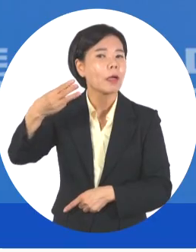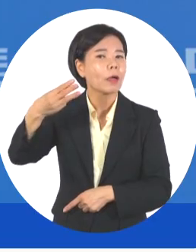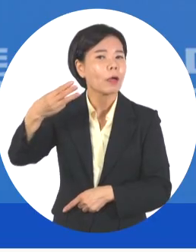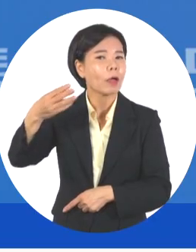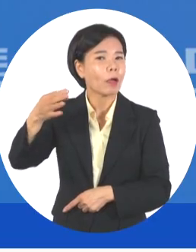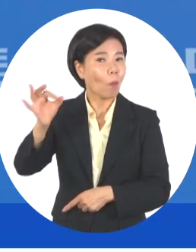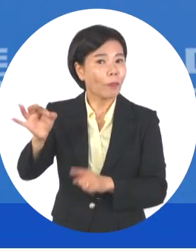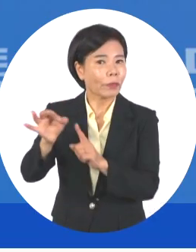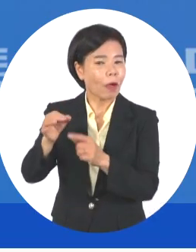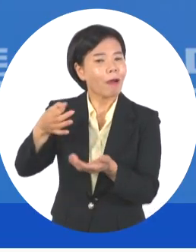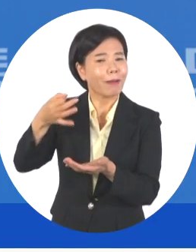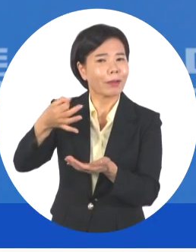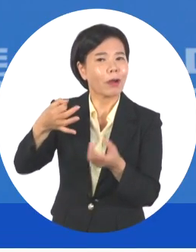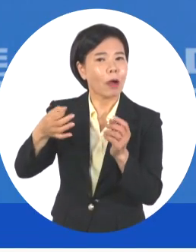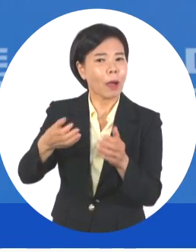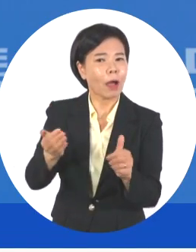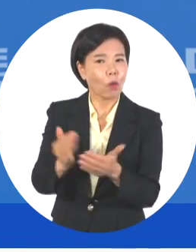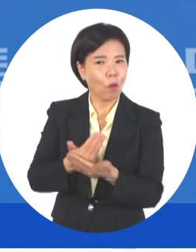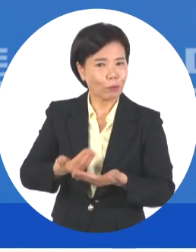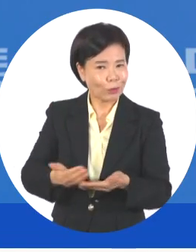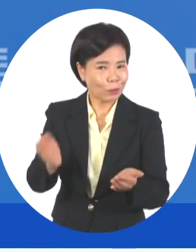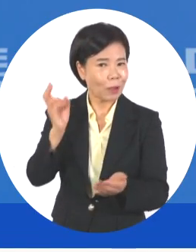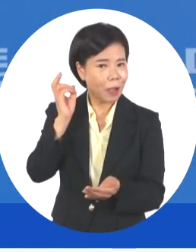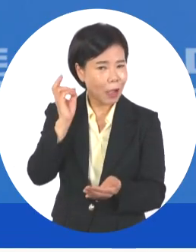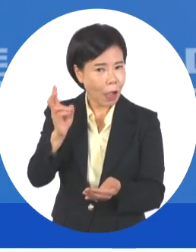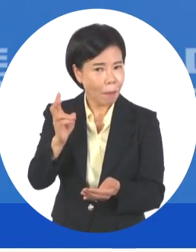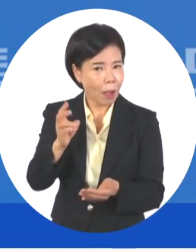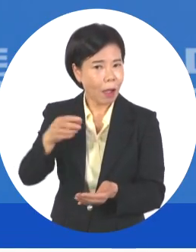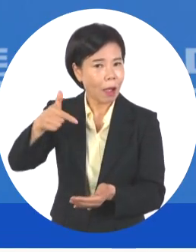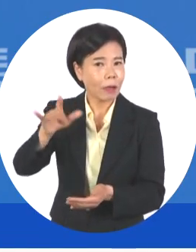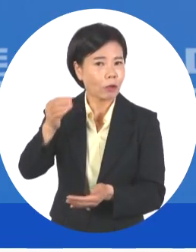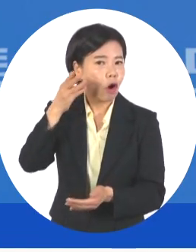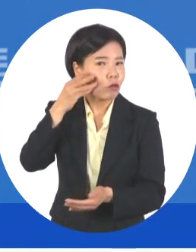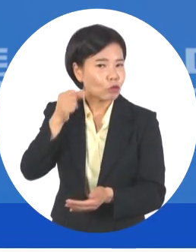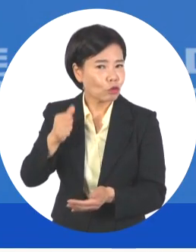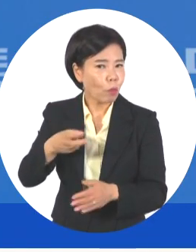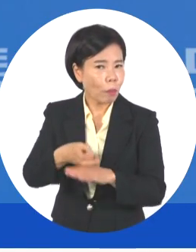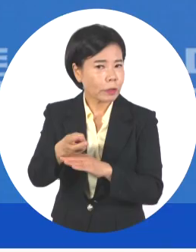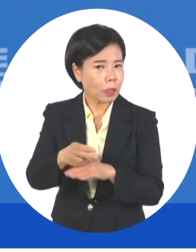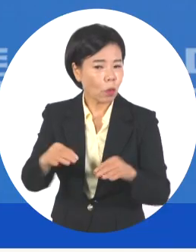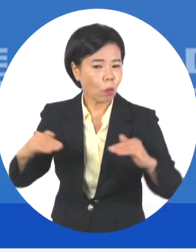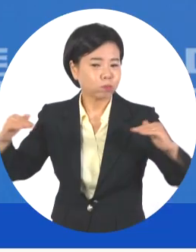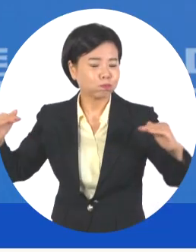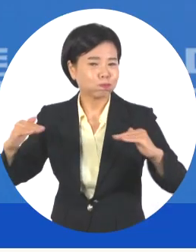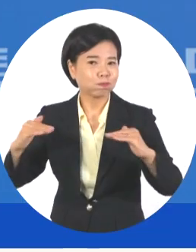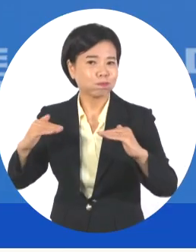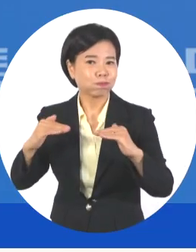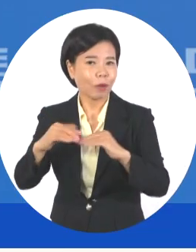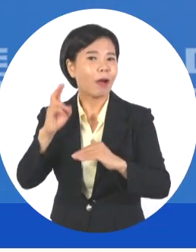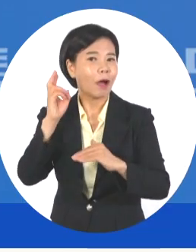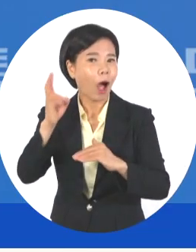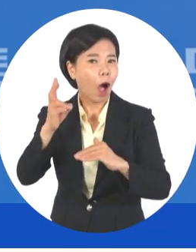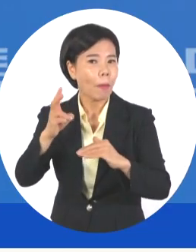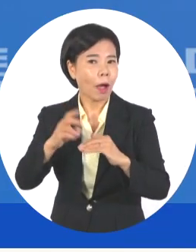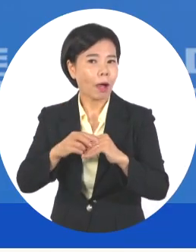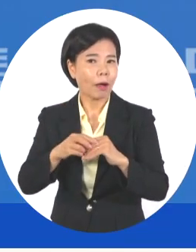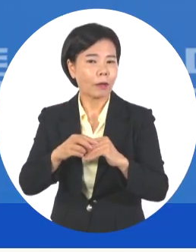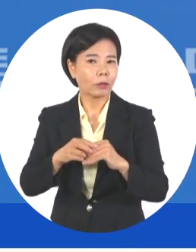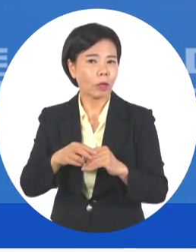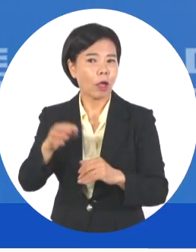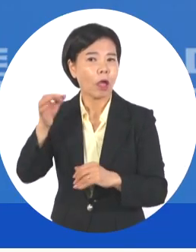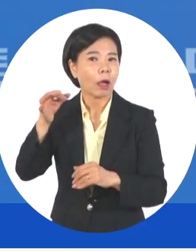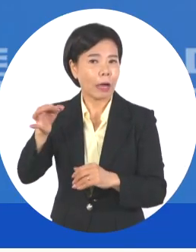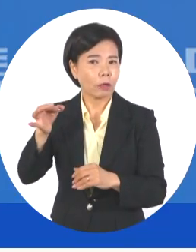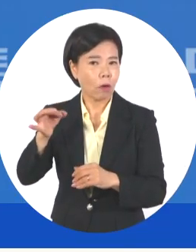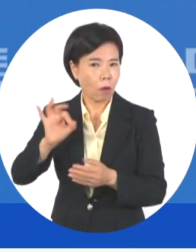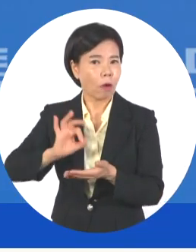14,300원가량의 가격으로 공급을 할 수 있다면 경유버스와 거의 동등한 비슷한 수준의 표준 운송 원가를 갖게